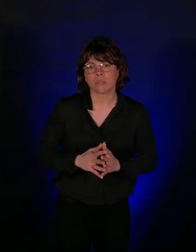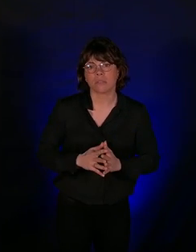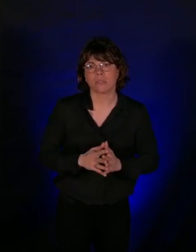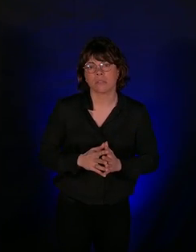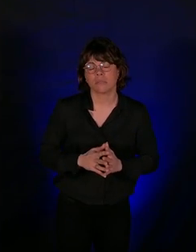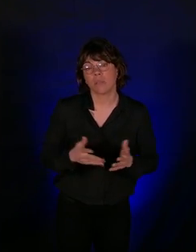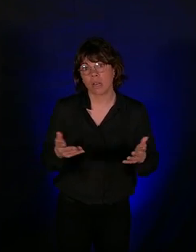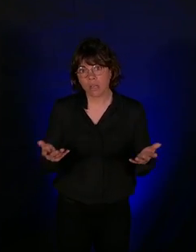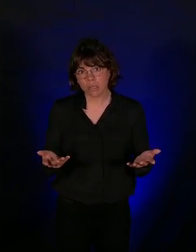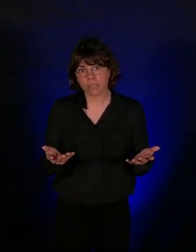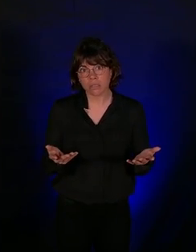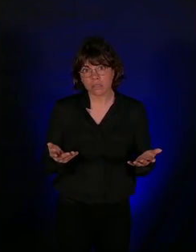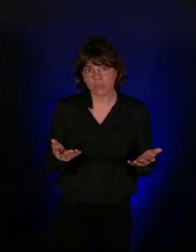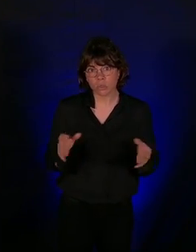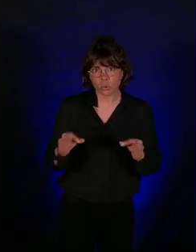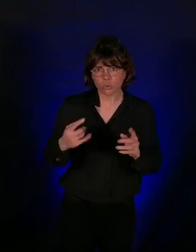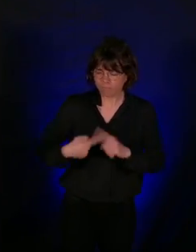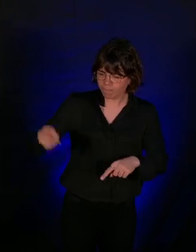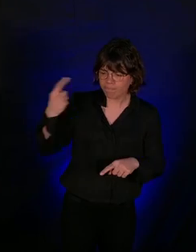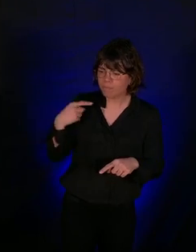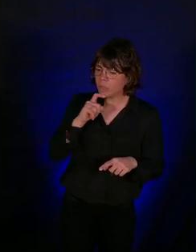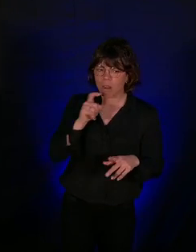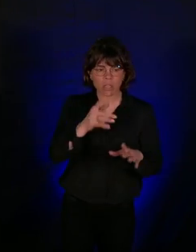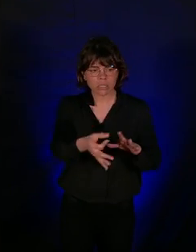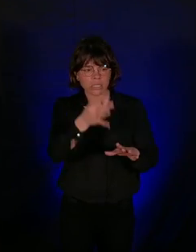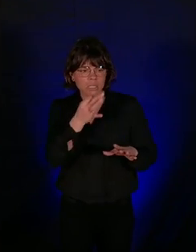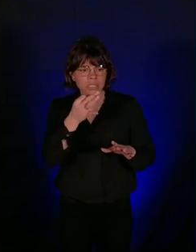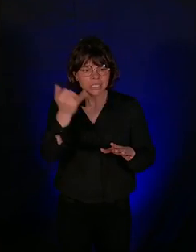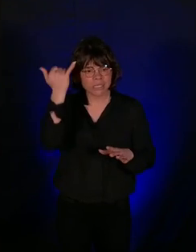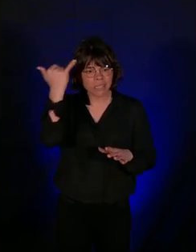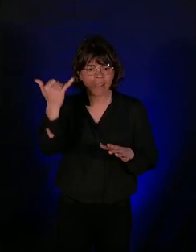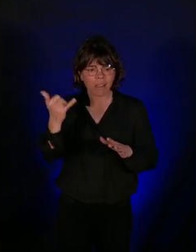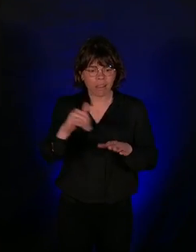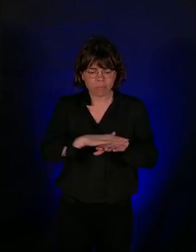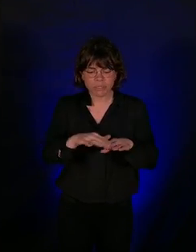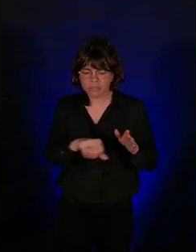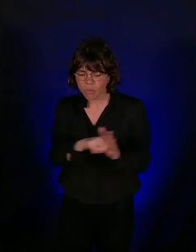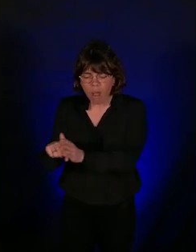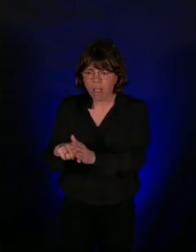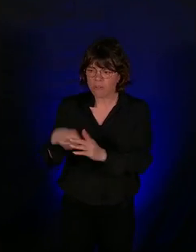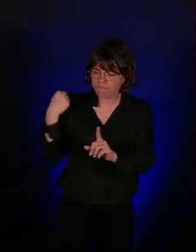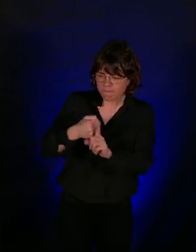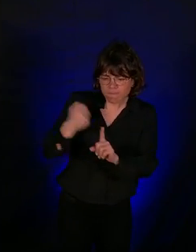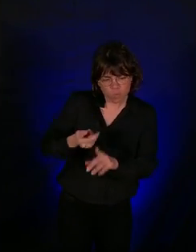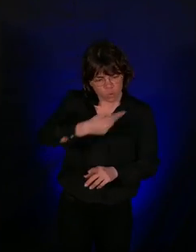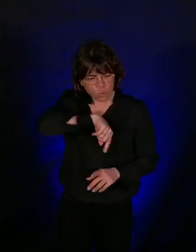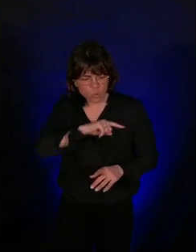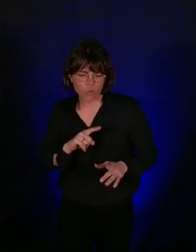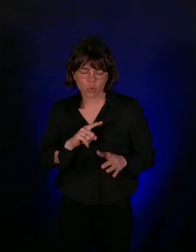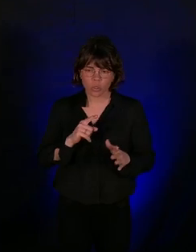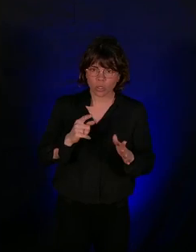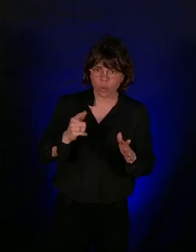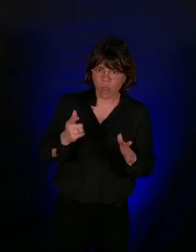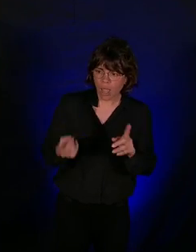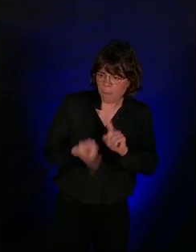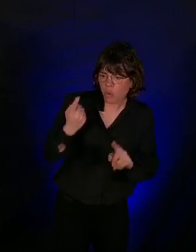question en plus quand même là ça a été évoqué précédemment la question des idées d'extrême droite la question de du combat qu'on mène de l'intérêt et de la